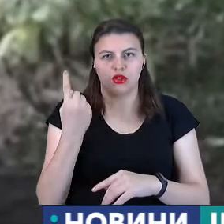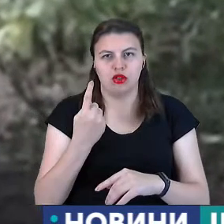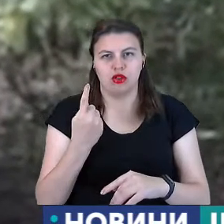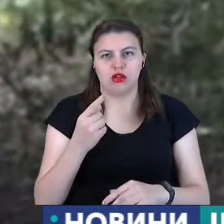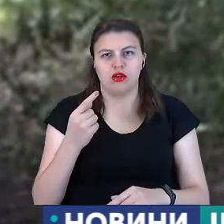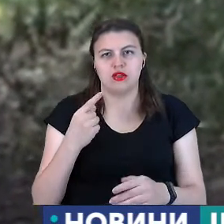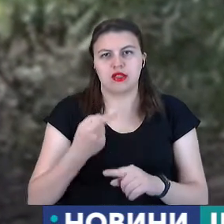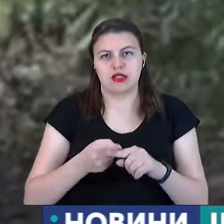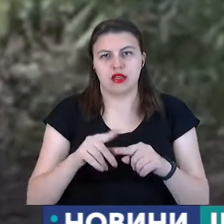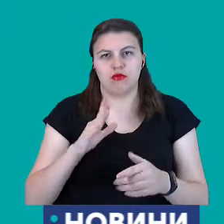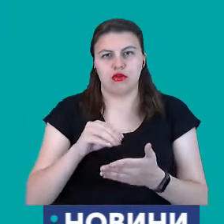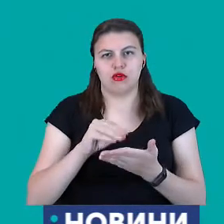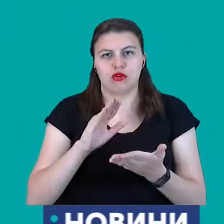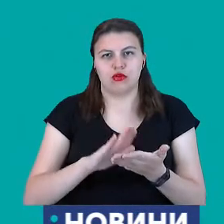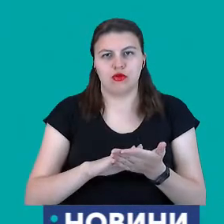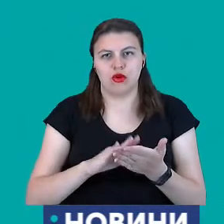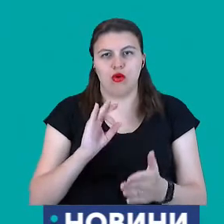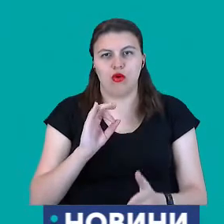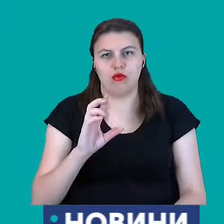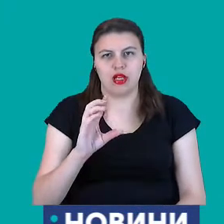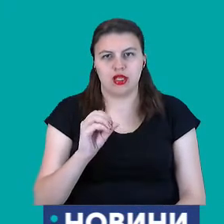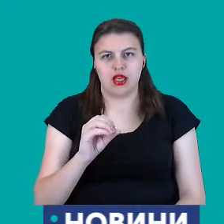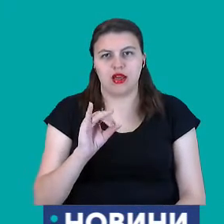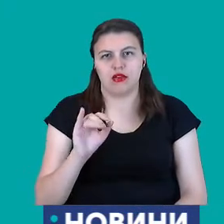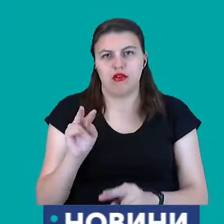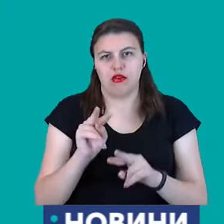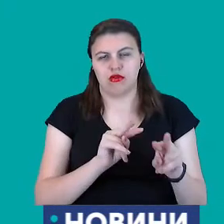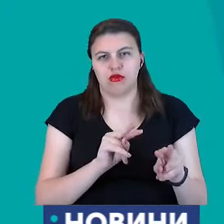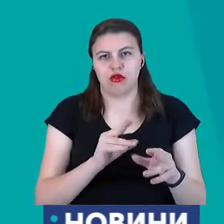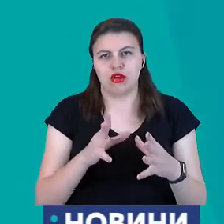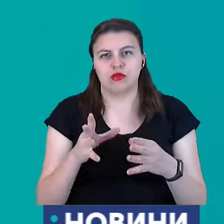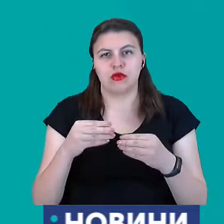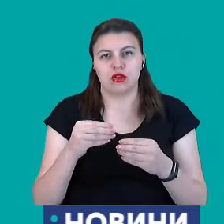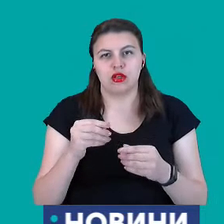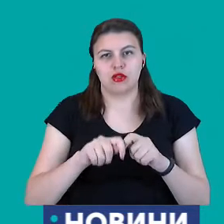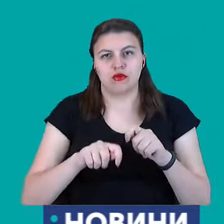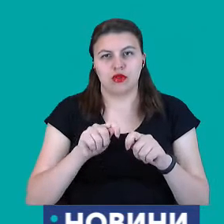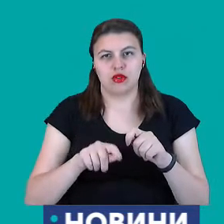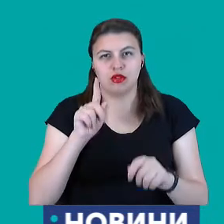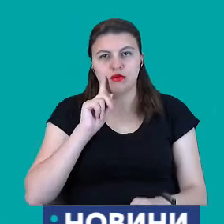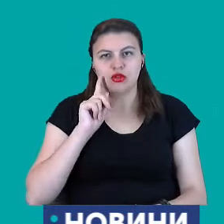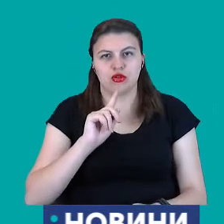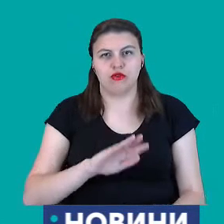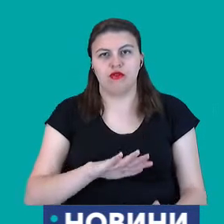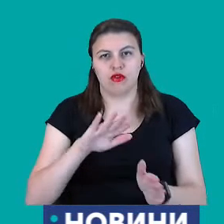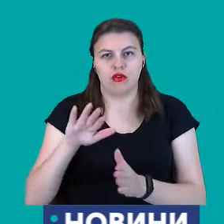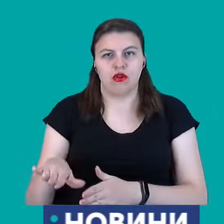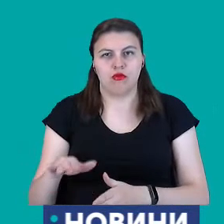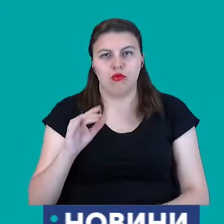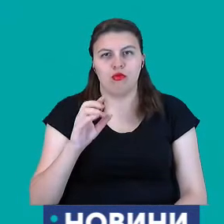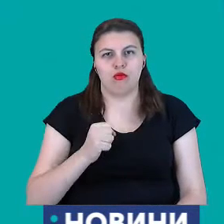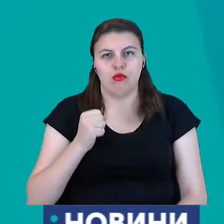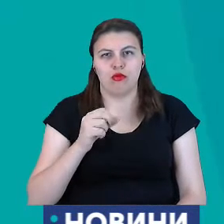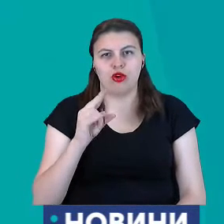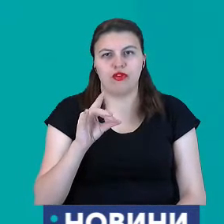як ОБСЄ, так і наглядачами. Спільну інспекцію тимчасово відклали, бо бойовики висували вимоги, що суперечать